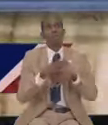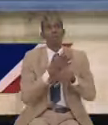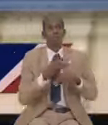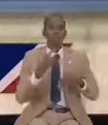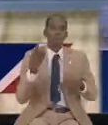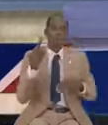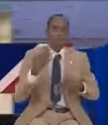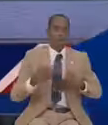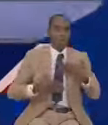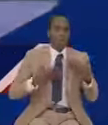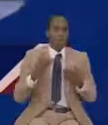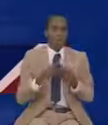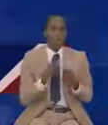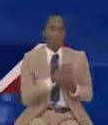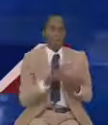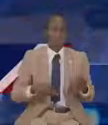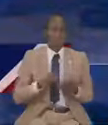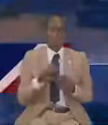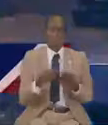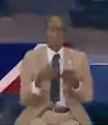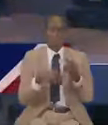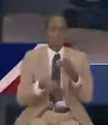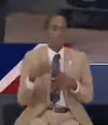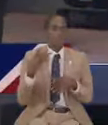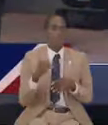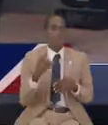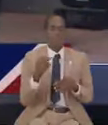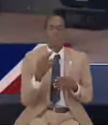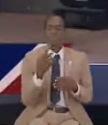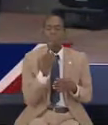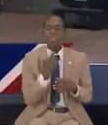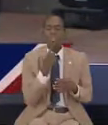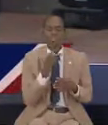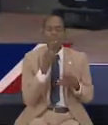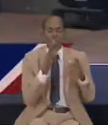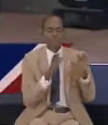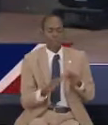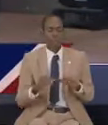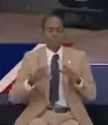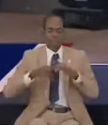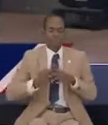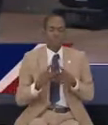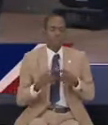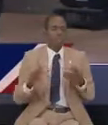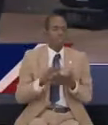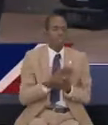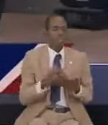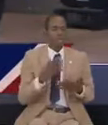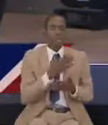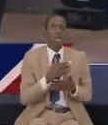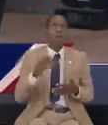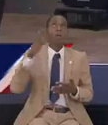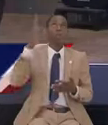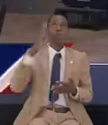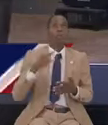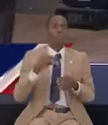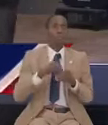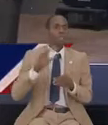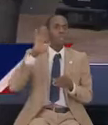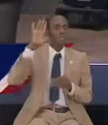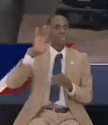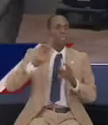Seigneur et lorsqu'ils étaient sortis de la mer Rouge il est chanté des loyaux Seigneur Dieu est grand dieu est glorieux